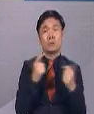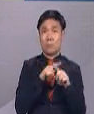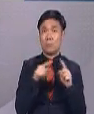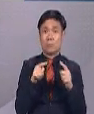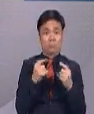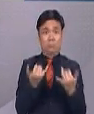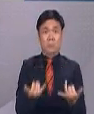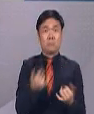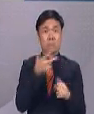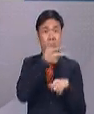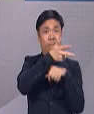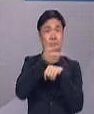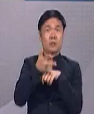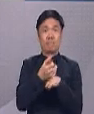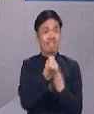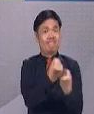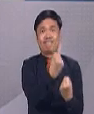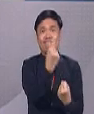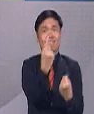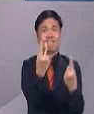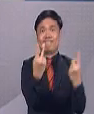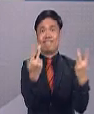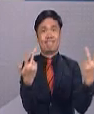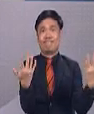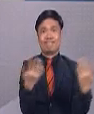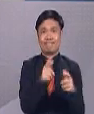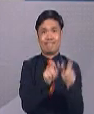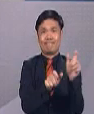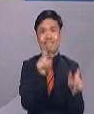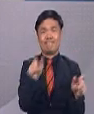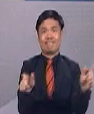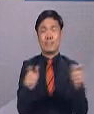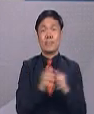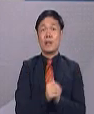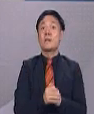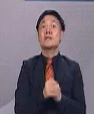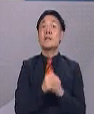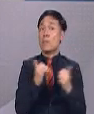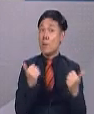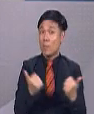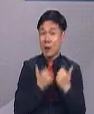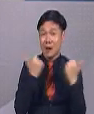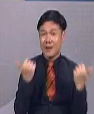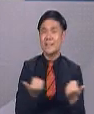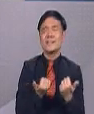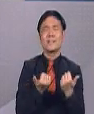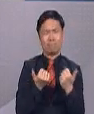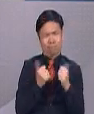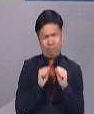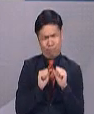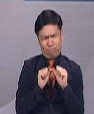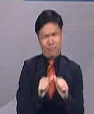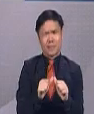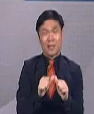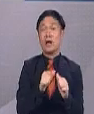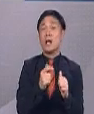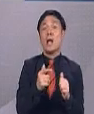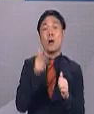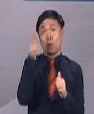lengang. Walau apapun, raya tetap raya dan segala apa jua yang kerajaan lakukan adalah untuk